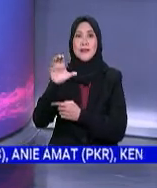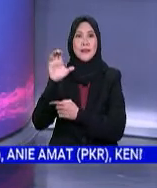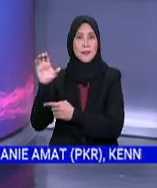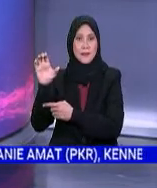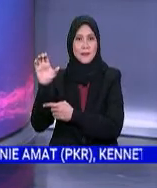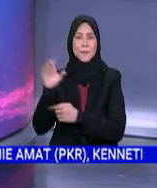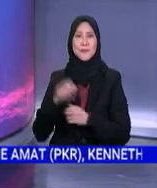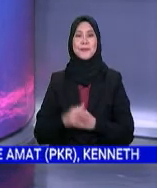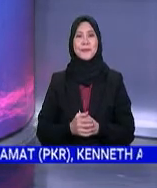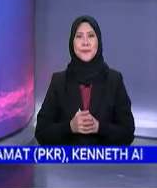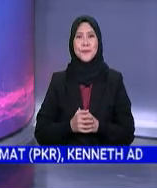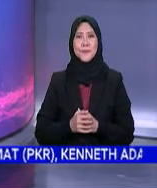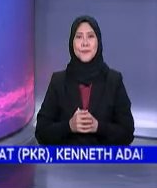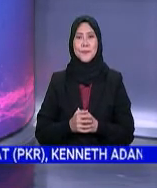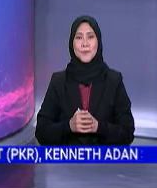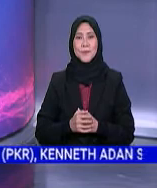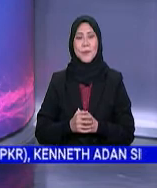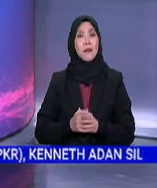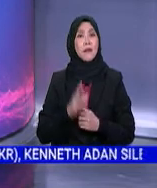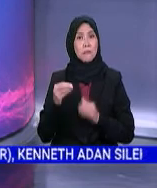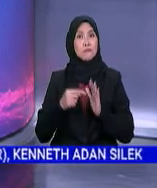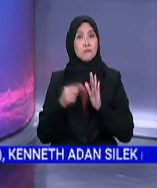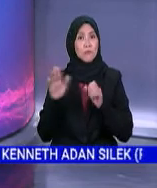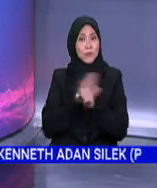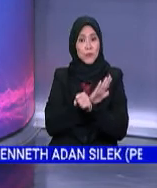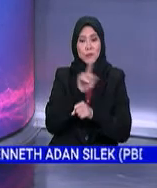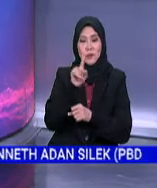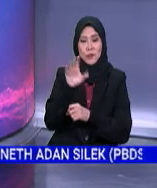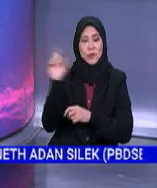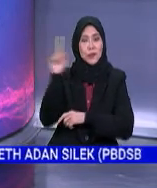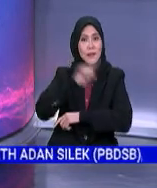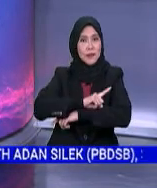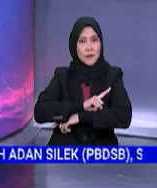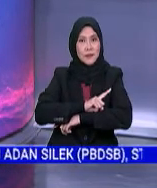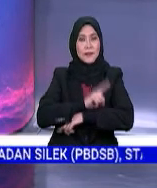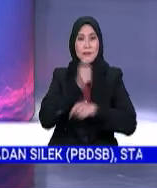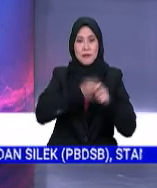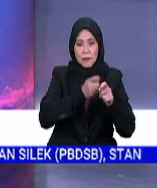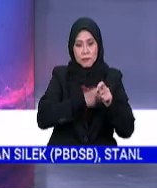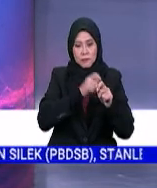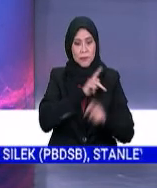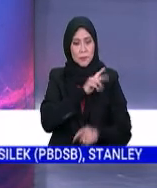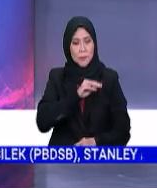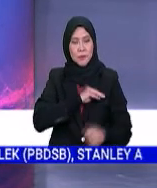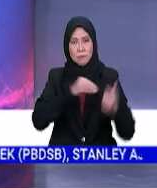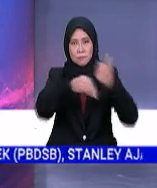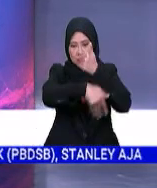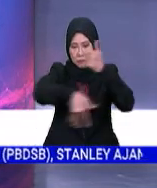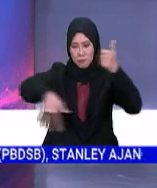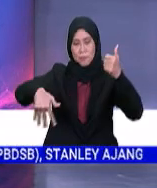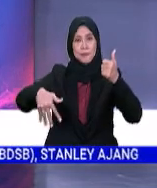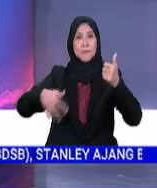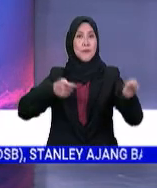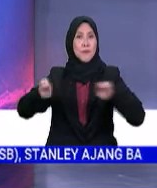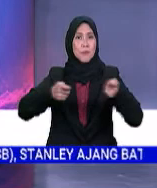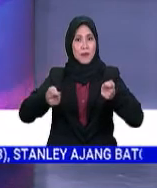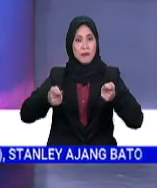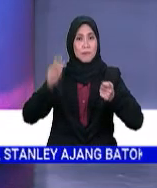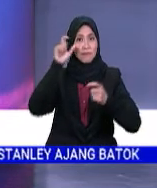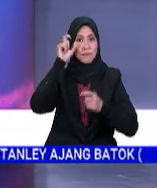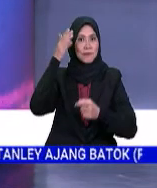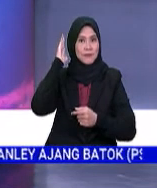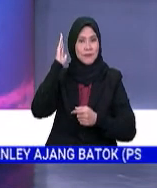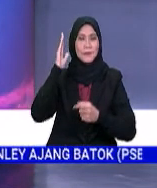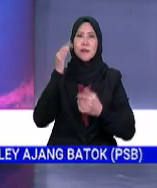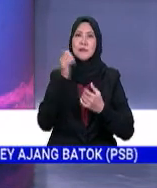Kuala Lumpur KLCC menandakan genap 100 hari bagi setiap kementerian di bawah pentadbiran beliau membuktikan